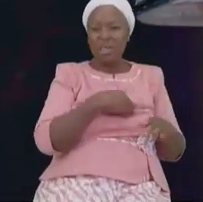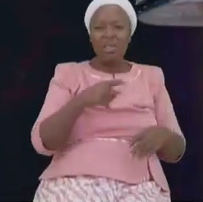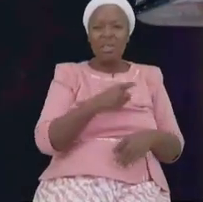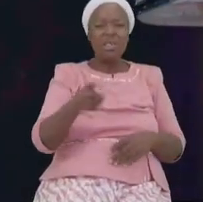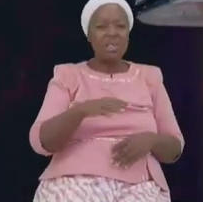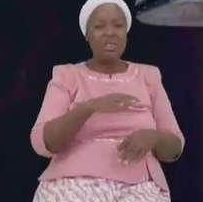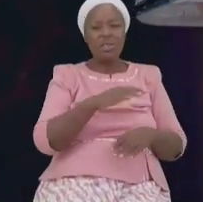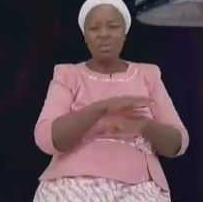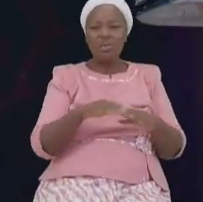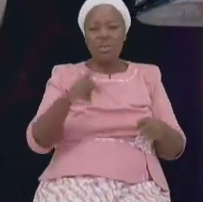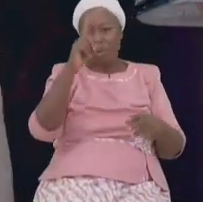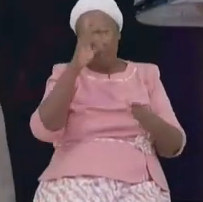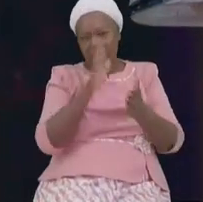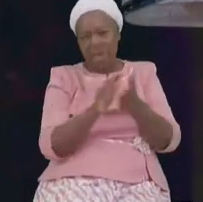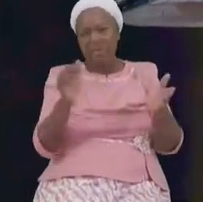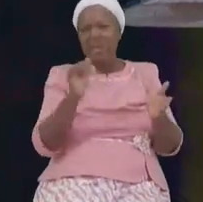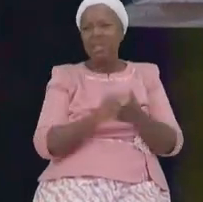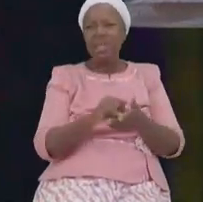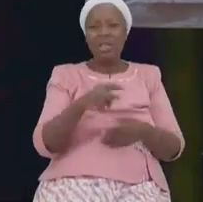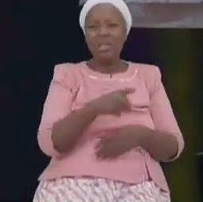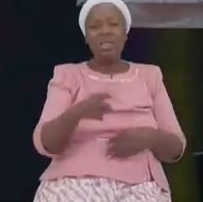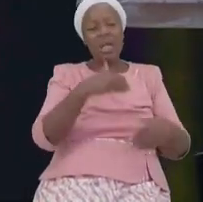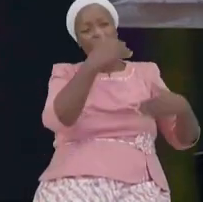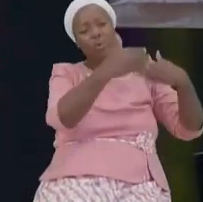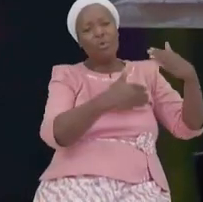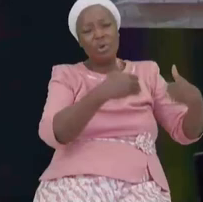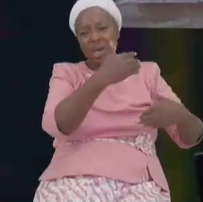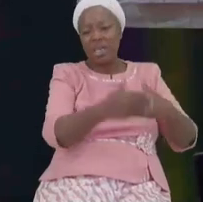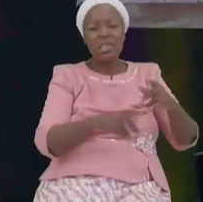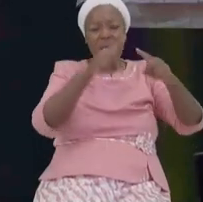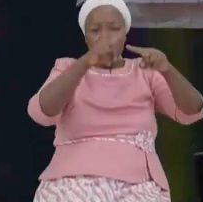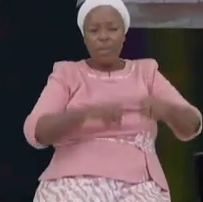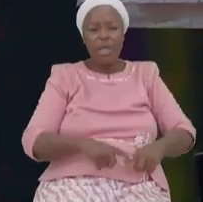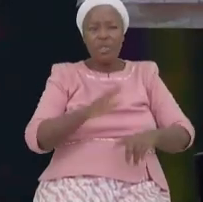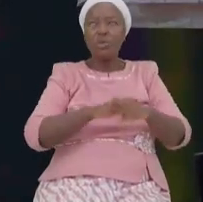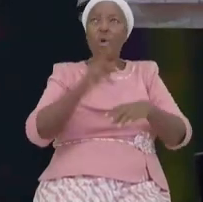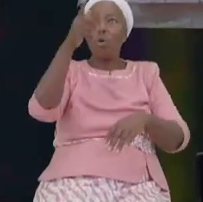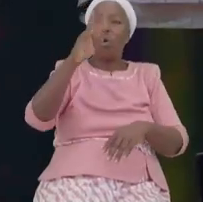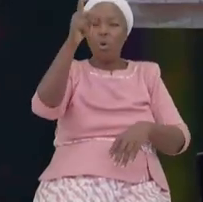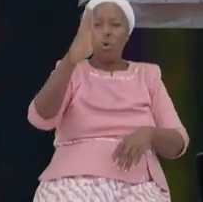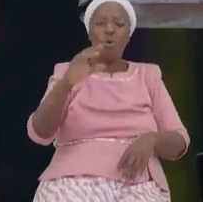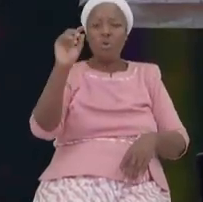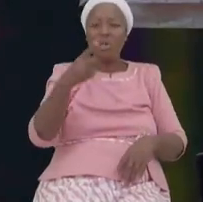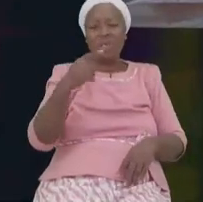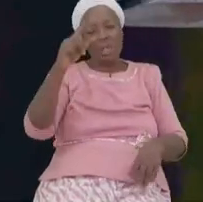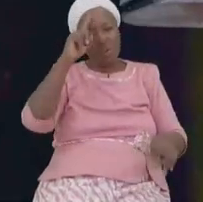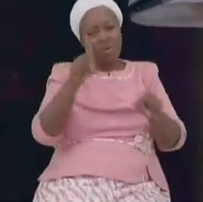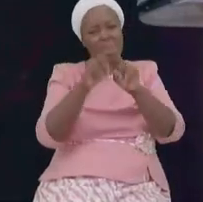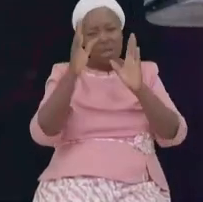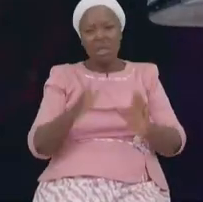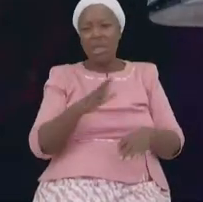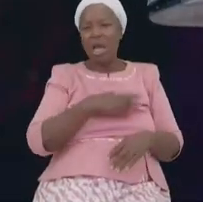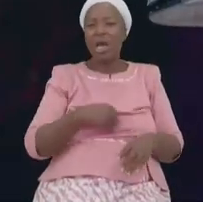pas que leur progrès dépende de Dieu et Dieu seul. celui qui fait l'alliance et eux